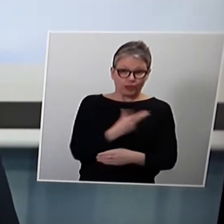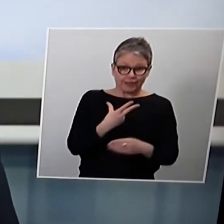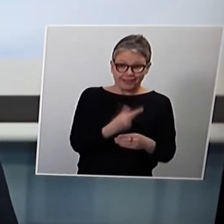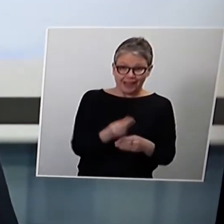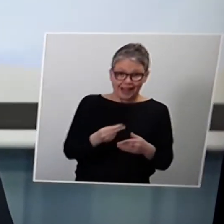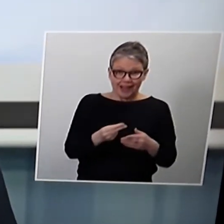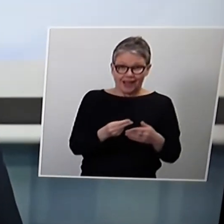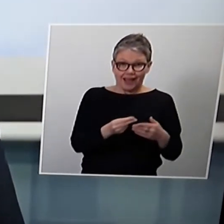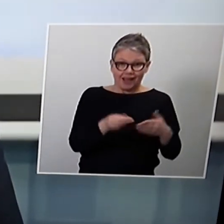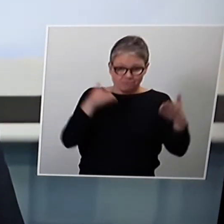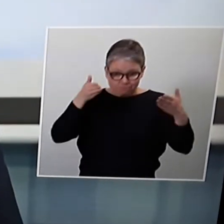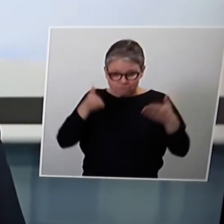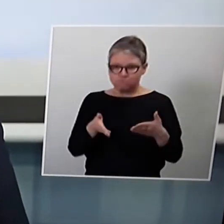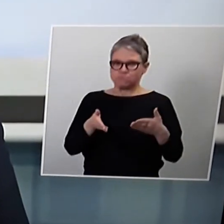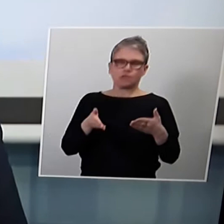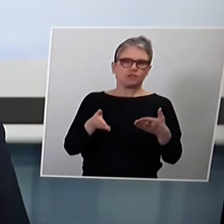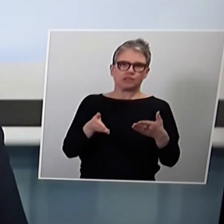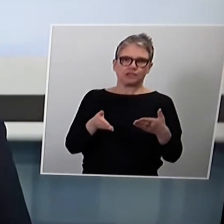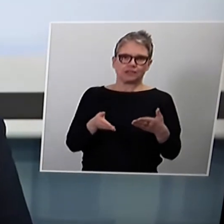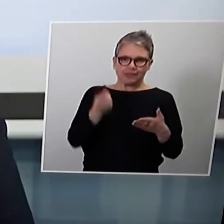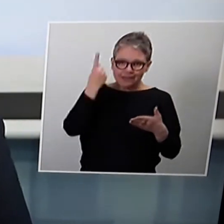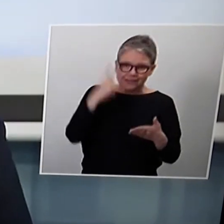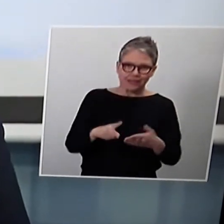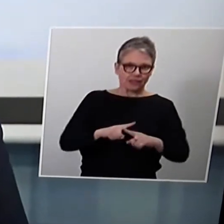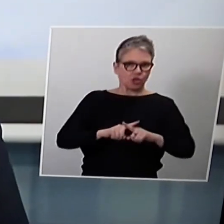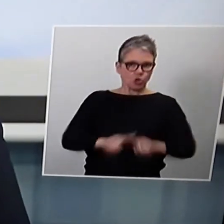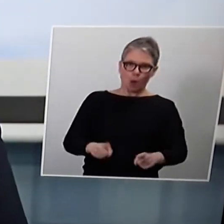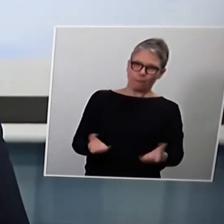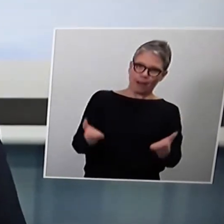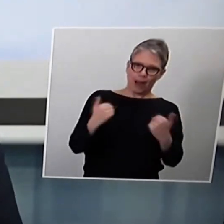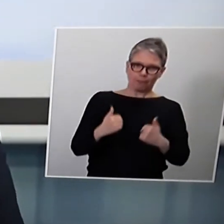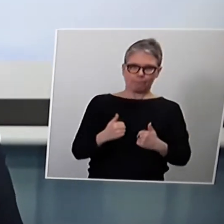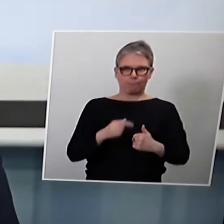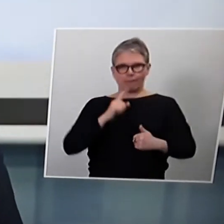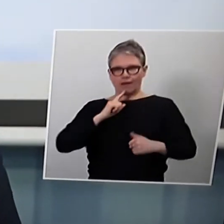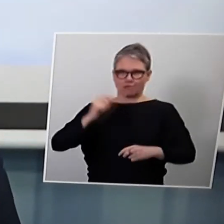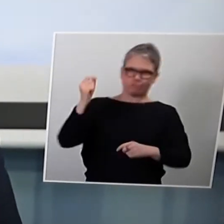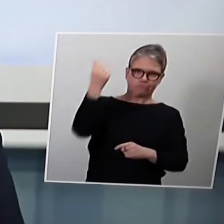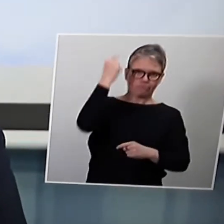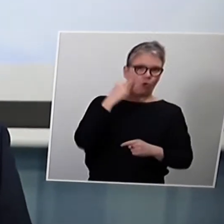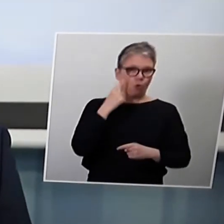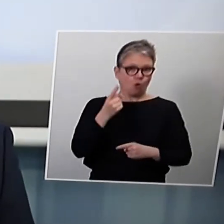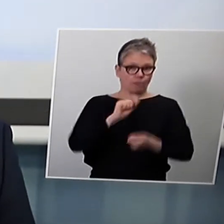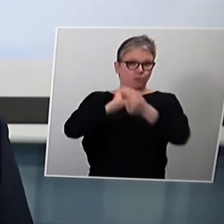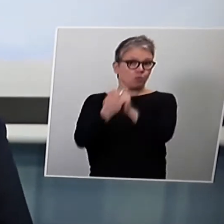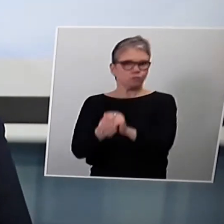rokotteiden ohjaamista ei pystytä niin kuin napin painalluksella huomiseksi muuttamaan, vaan